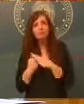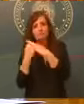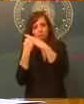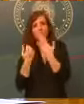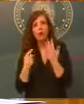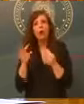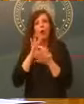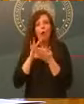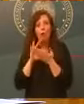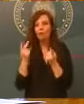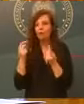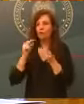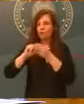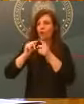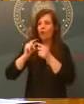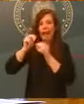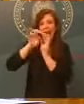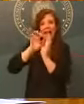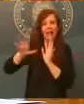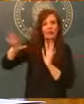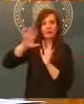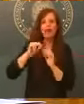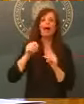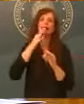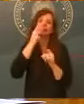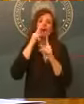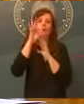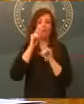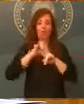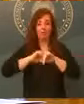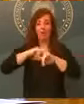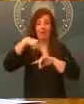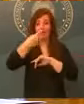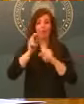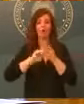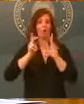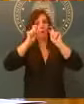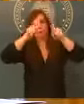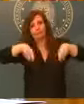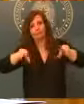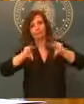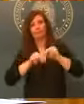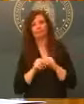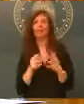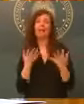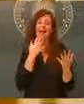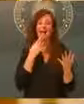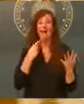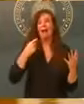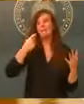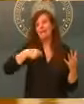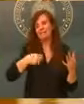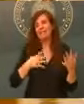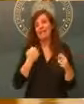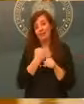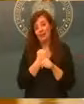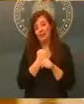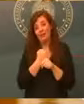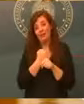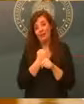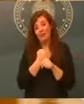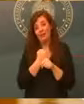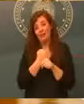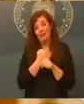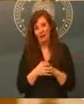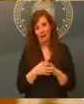agli enti locali, che a settembre la scuola parta. Presidente, è un lavoro impegnativo, molto impegnativo,